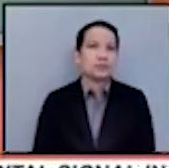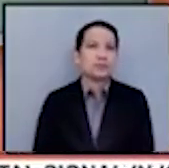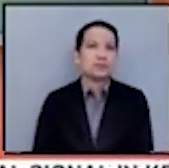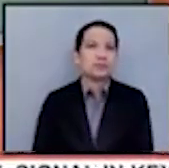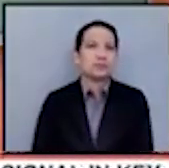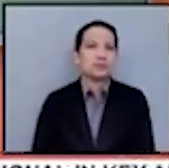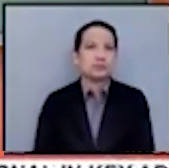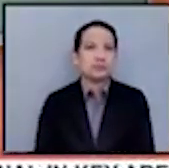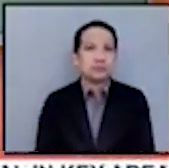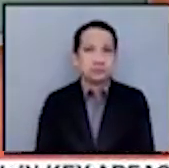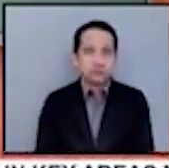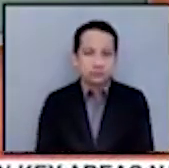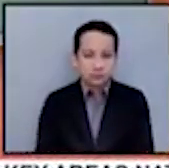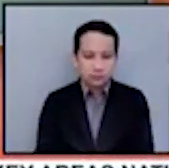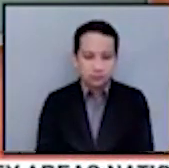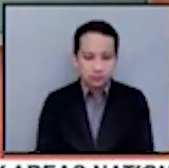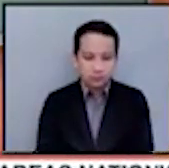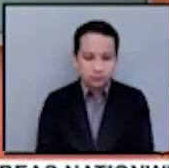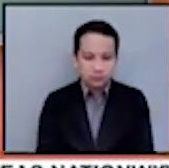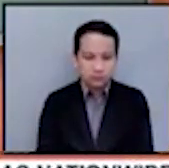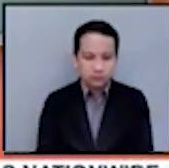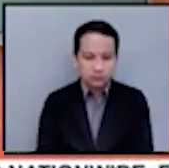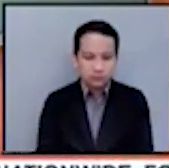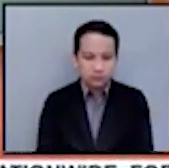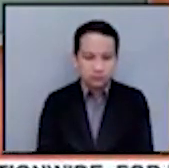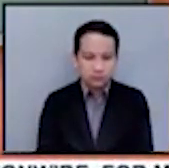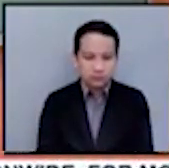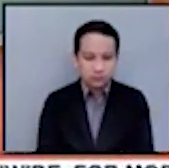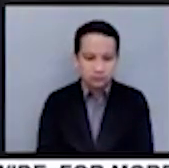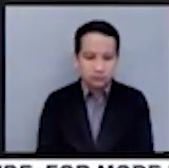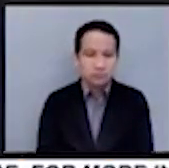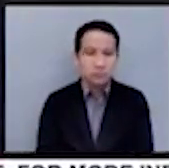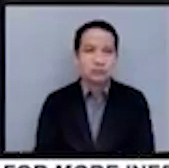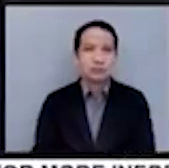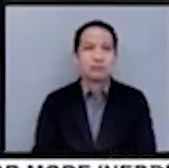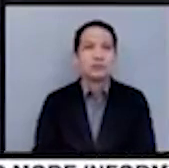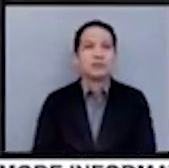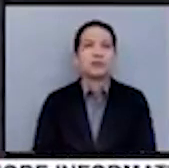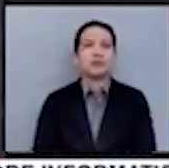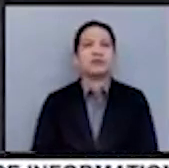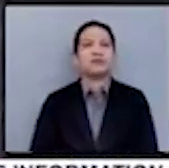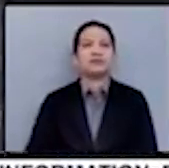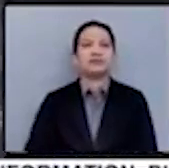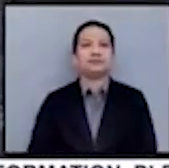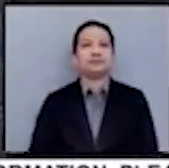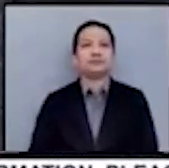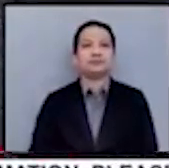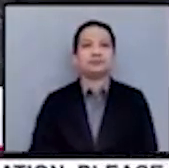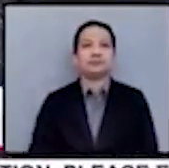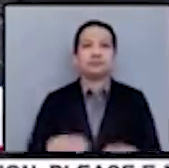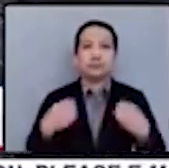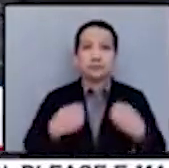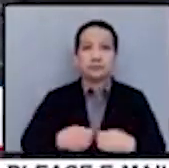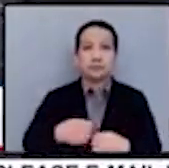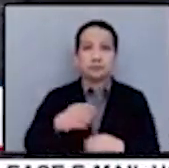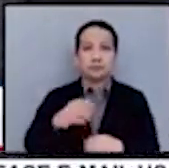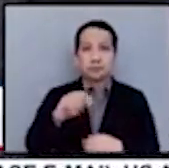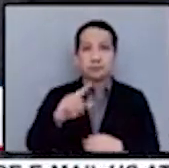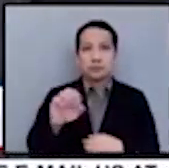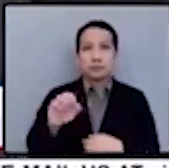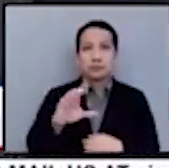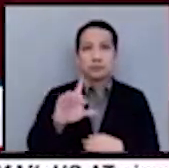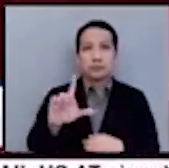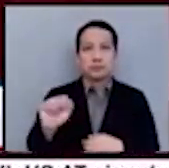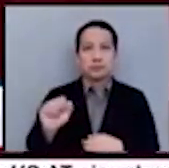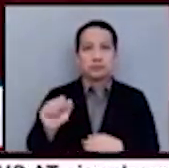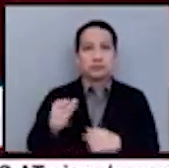Nasa 1,000 tao ang lumahok sa St. Nicholas Shrine sa Germany. Suot ang costume ni Santa Claus, isa-isa silang tumakbo sa Mingertoft